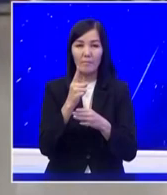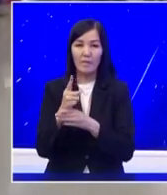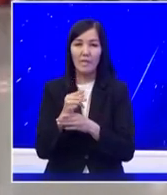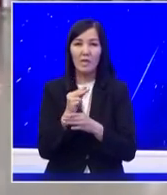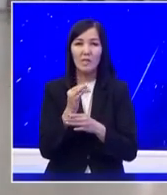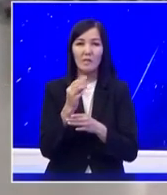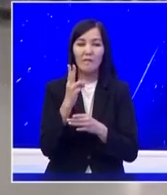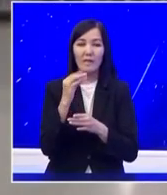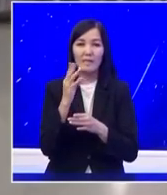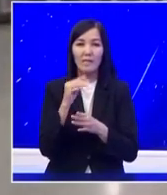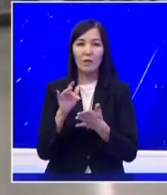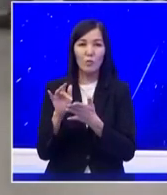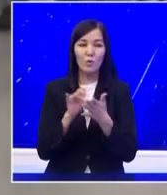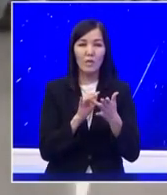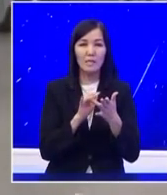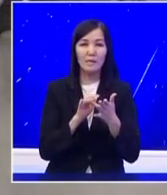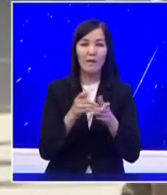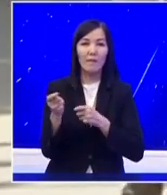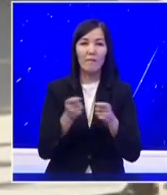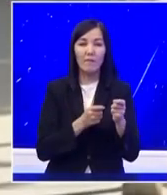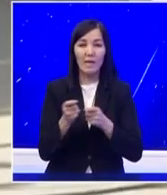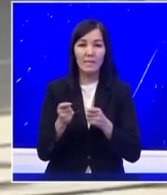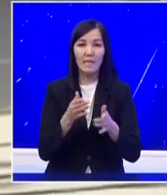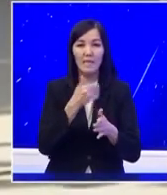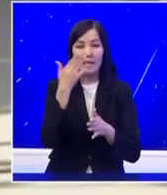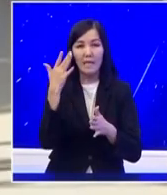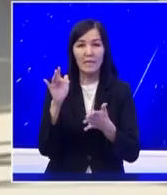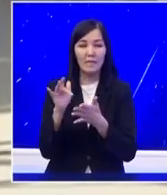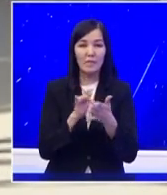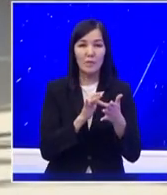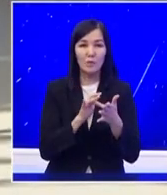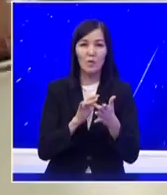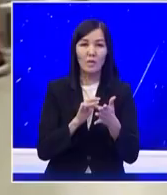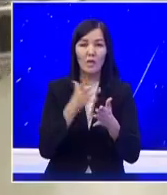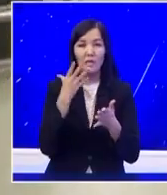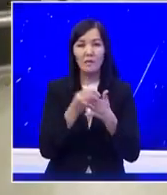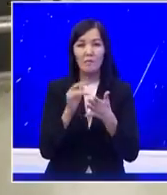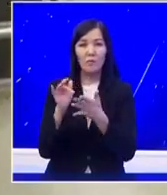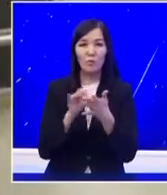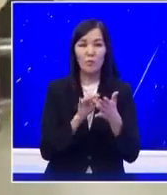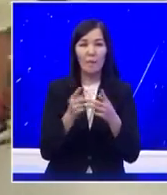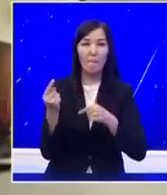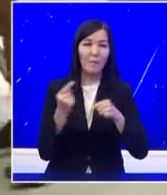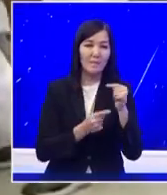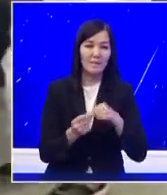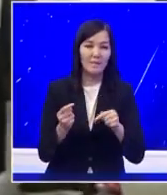туристов. Таким образом, власти Греции пытаются спасти летний туристический сезон и отечественный турбизнес.